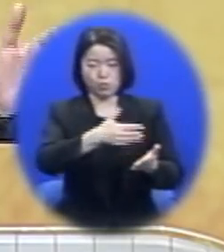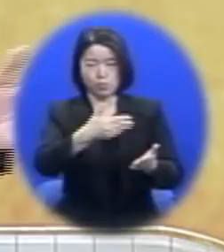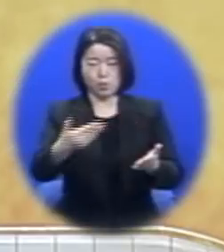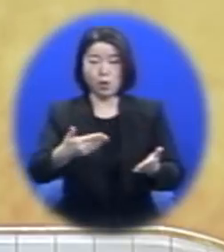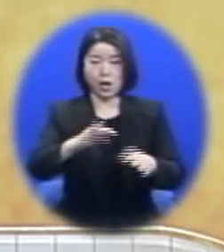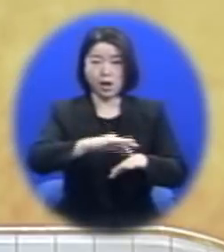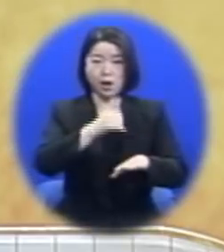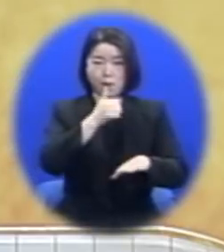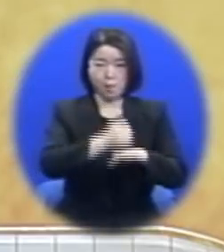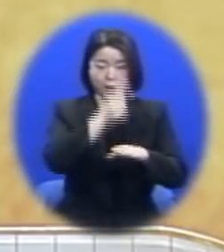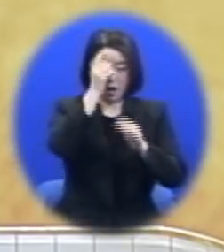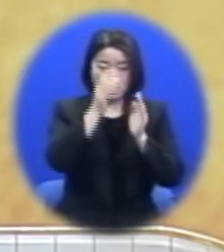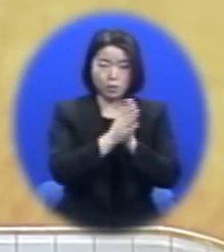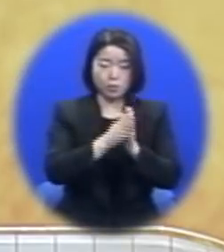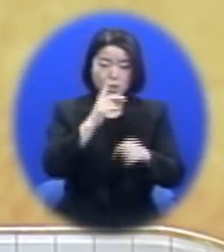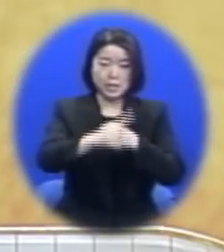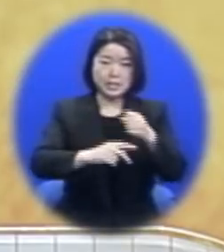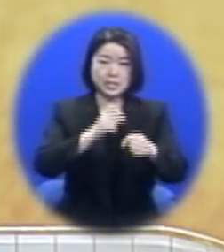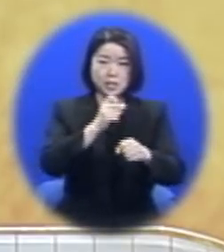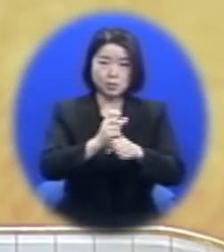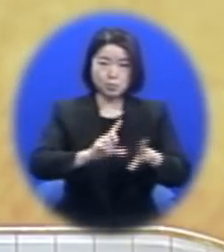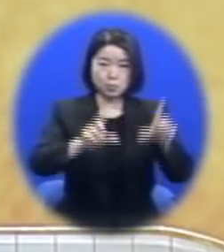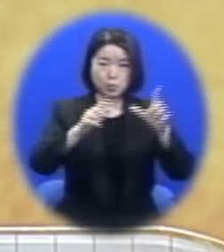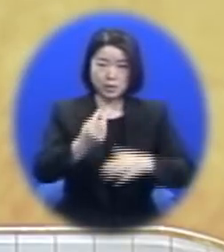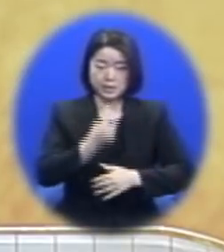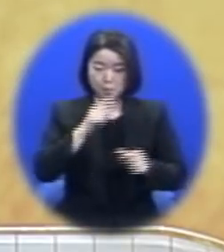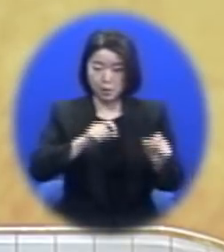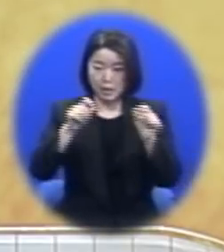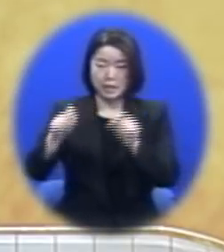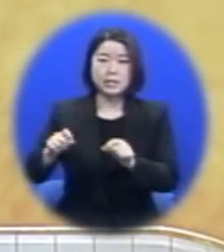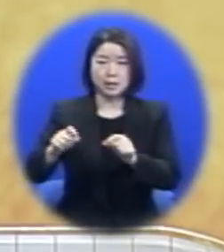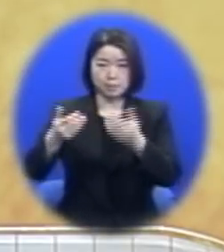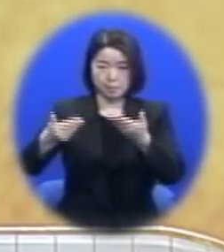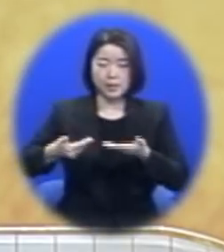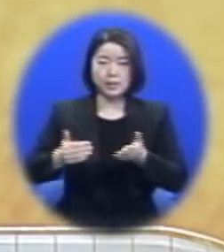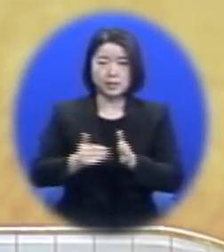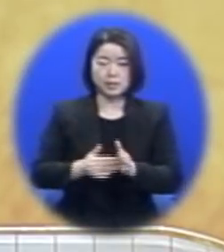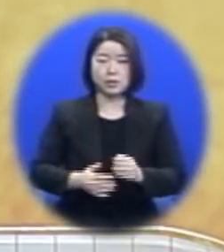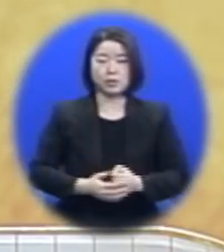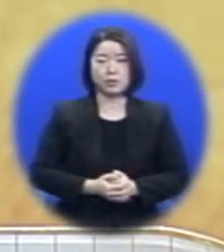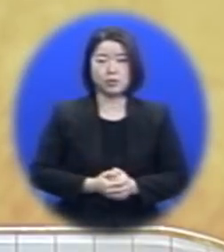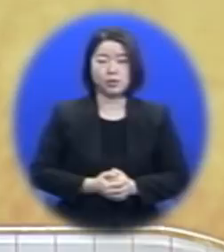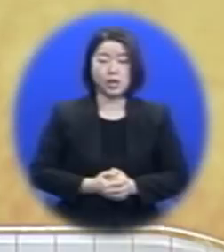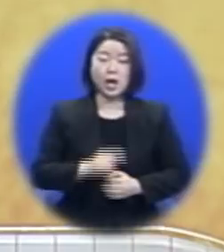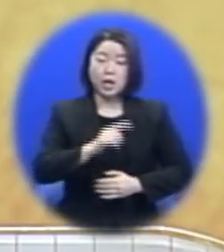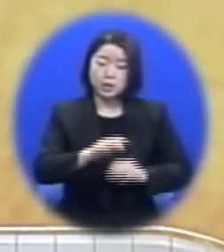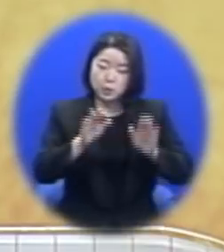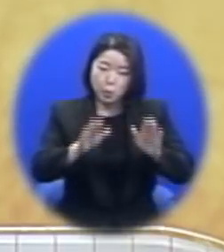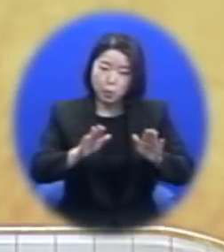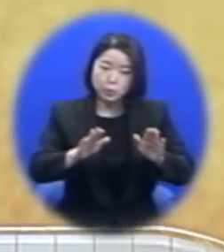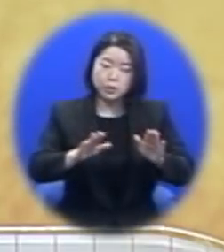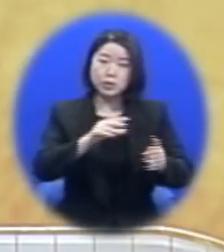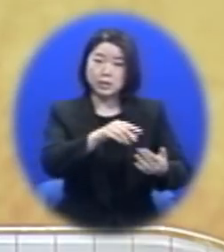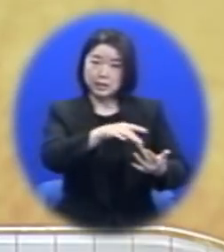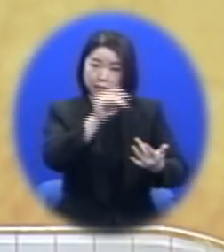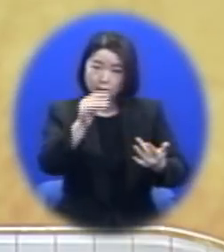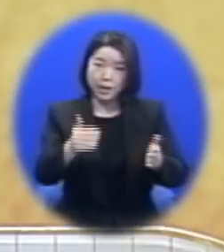생명 연장을 받은 기도죠. 오늘 이 본문을 추수감사주일 설교 본문으로 택한